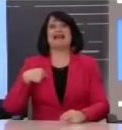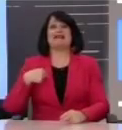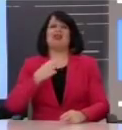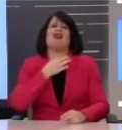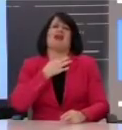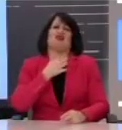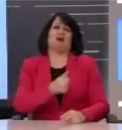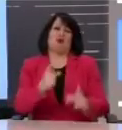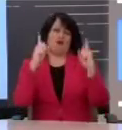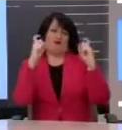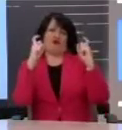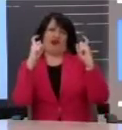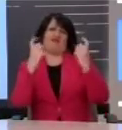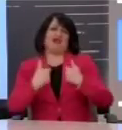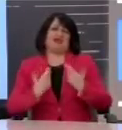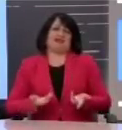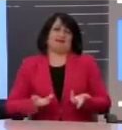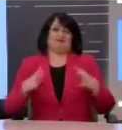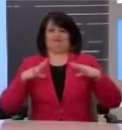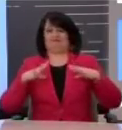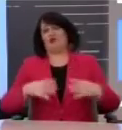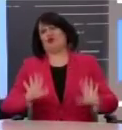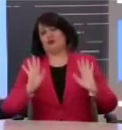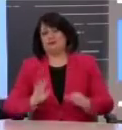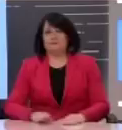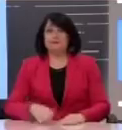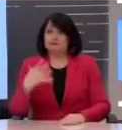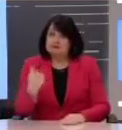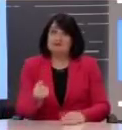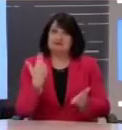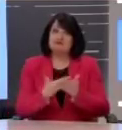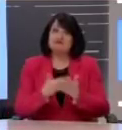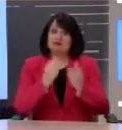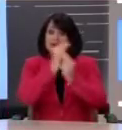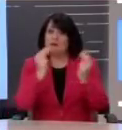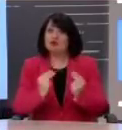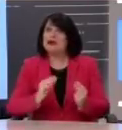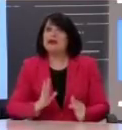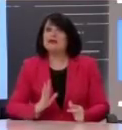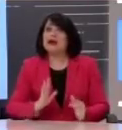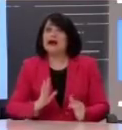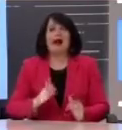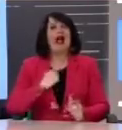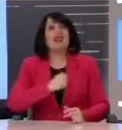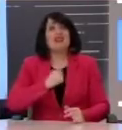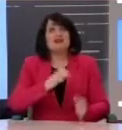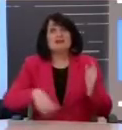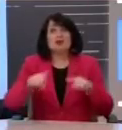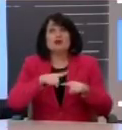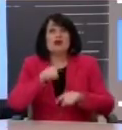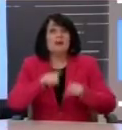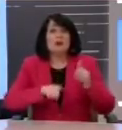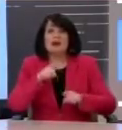χρειάζομαι. Αυτά τα απτά αποτελέσματα, τα οποία όμως δυστυχώς εδώ στην Ελλάδα